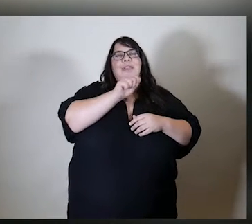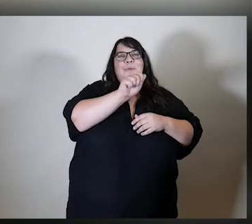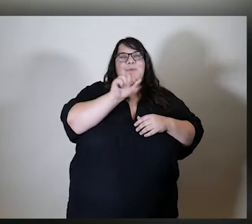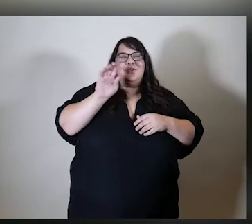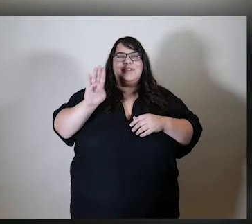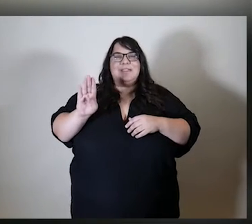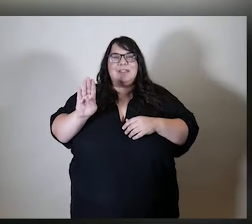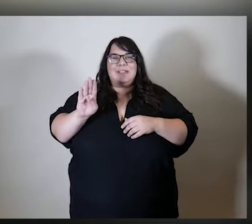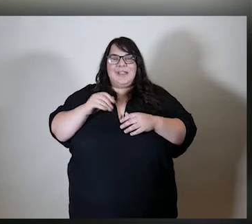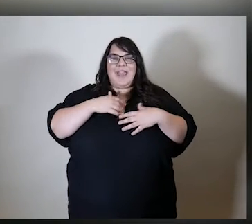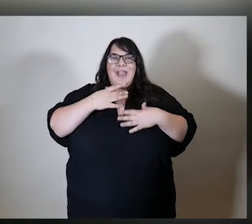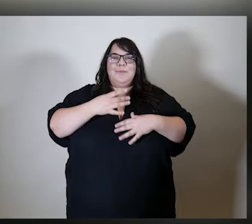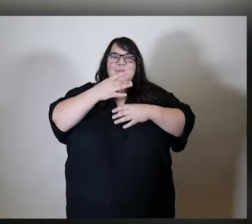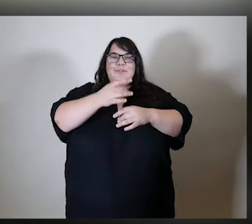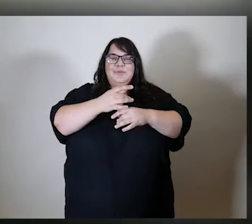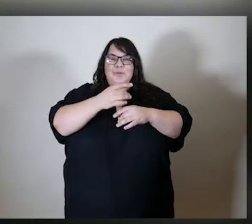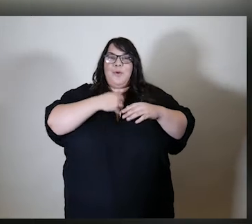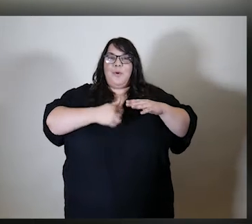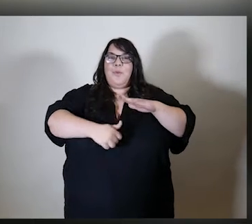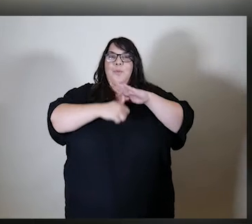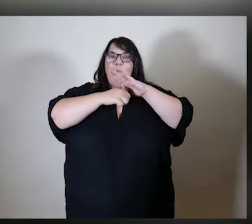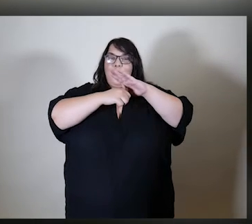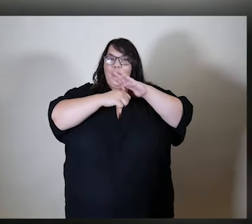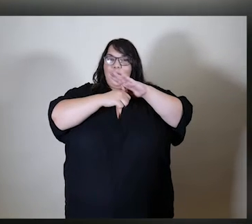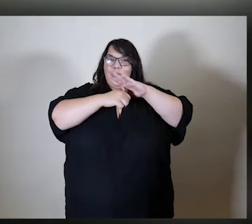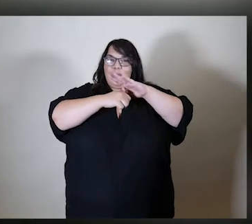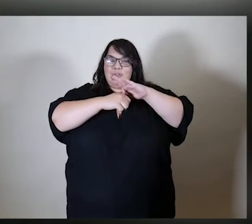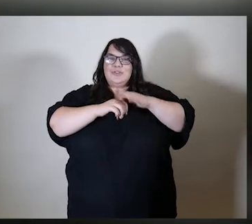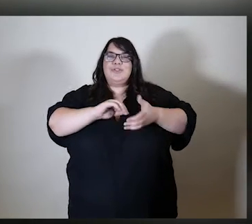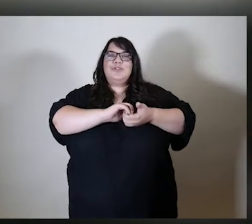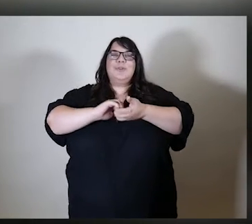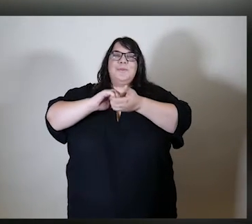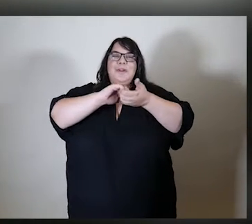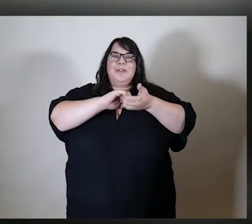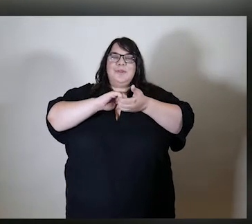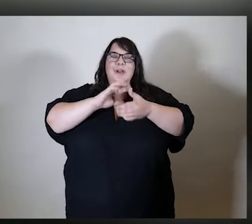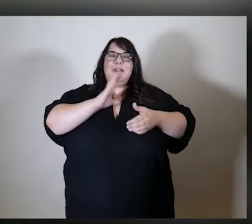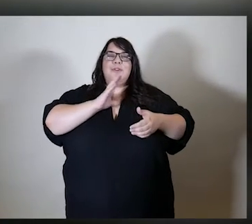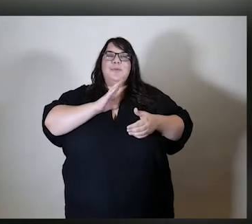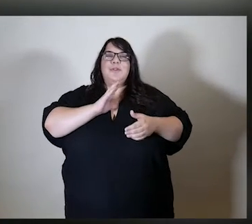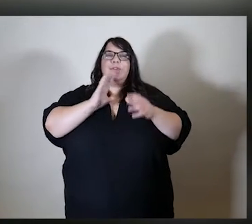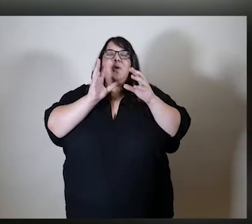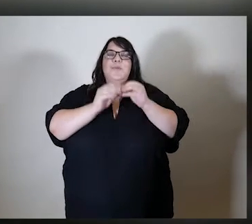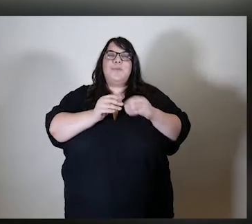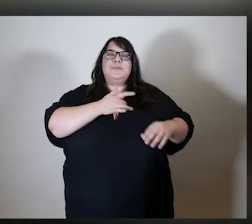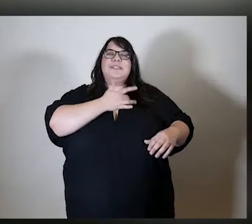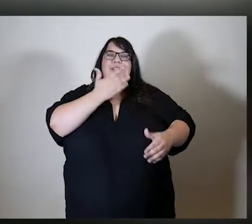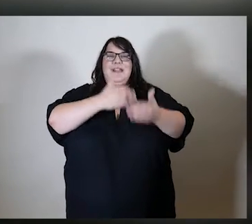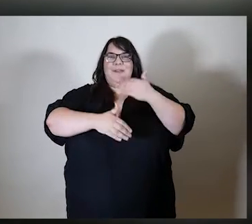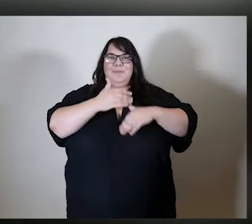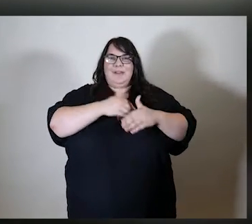Βασιλική. Εκπροσωπώ ως Πρόεδρος του Διοικητικού Συμβουλίου το Σωματείο Ατόμων με Ψυχική